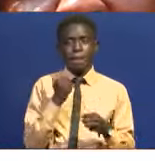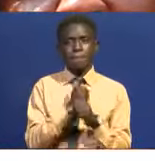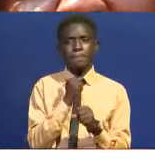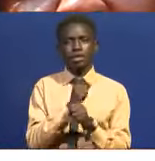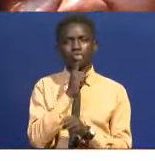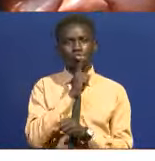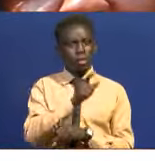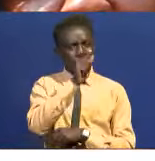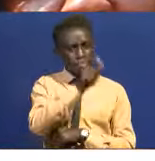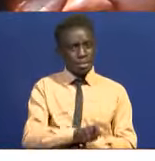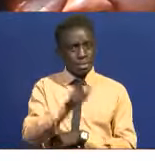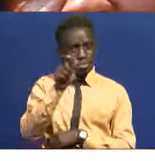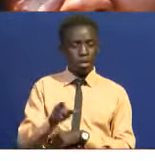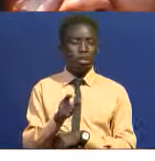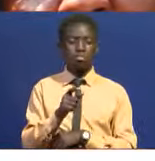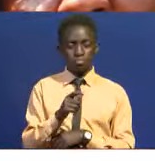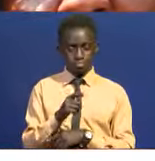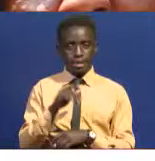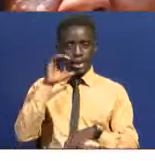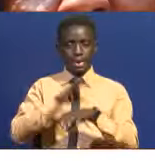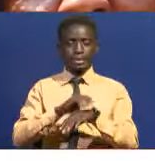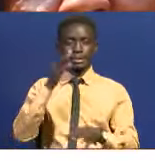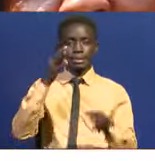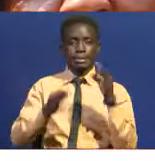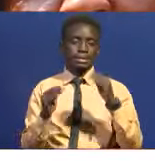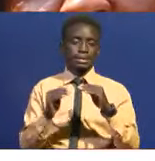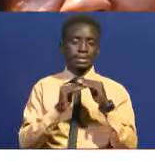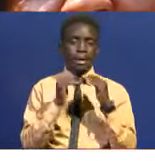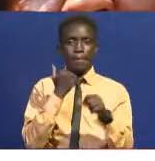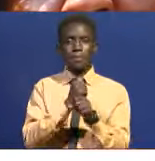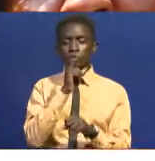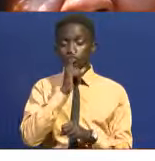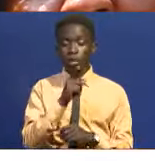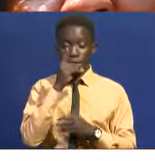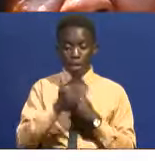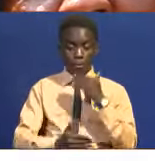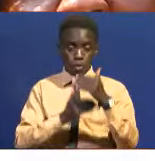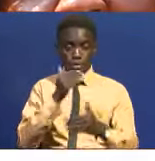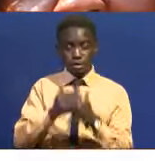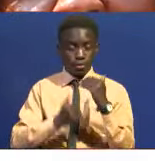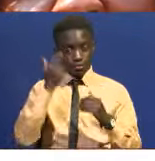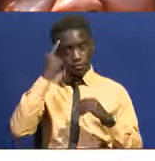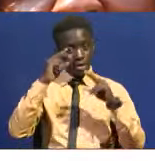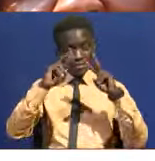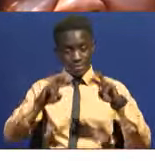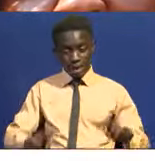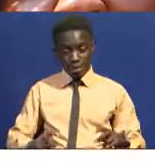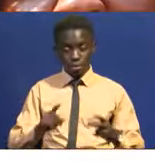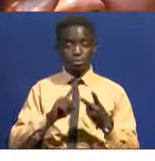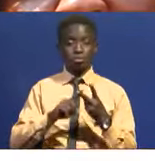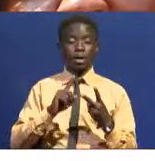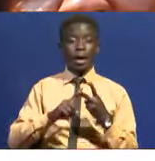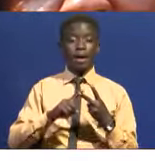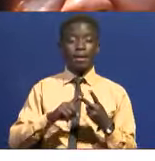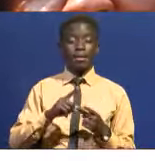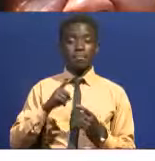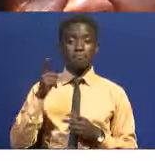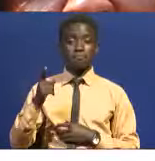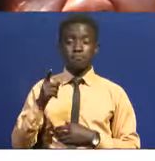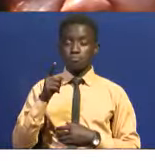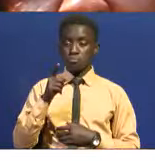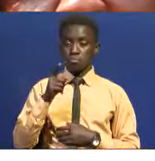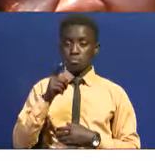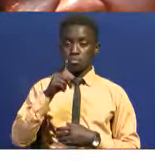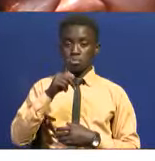have justice, to ensure that the process of investigations and prosecution is not